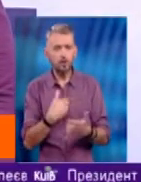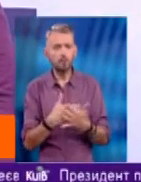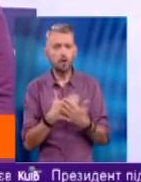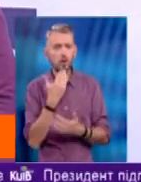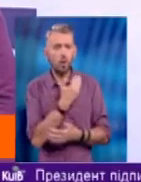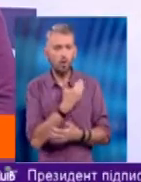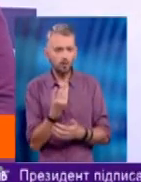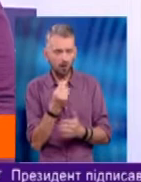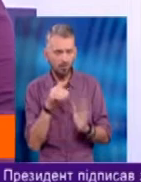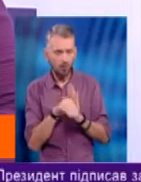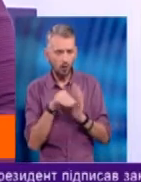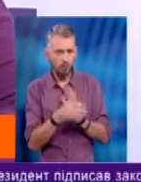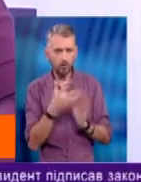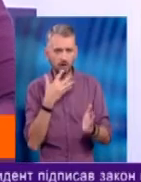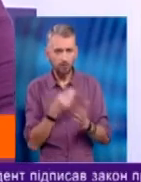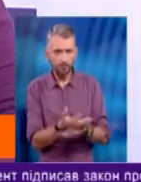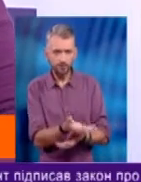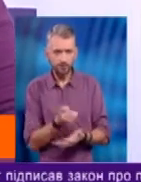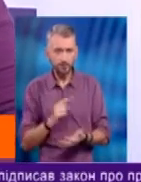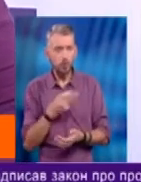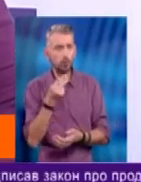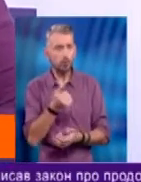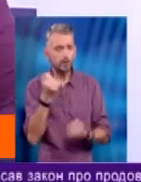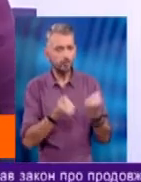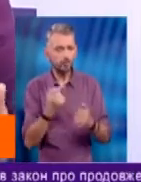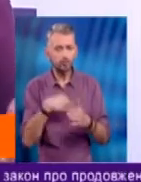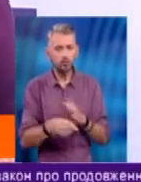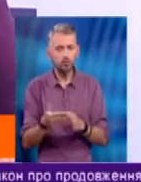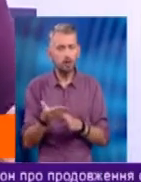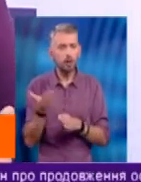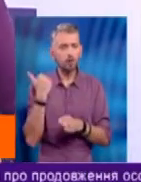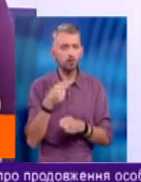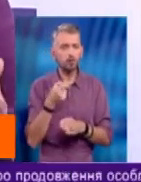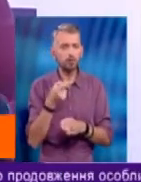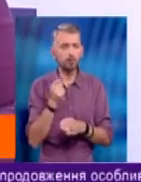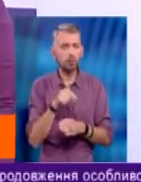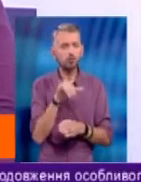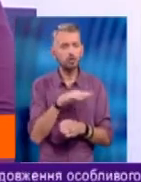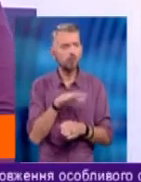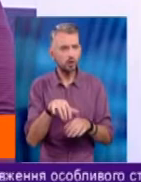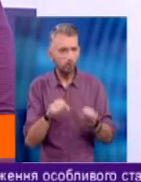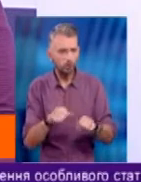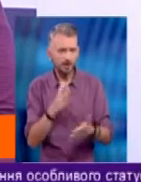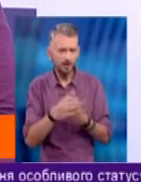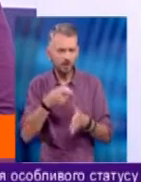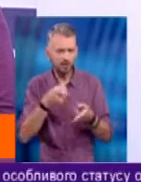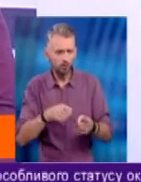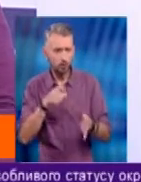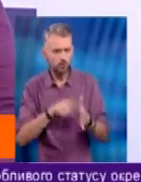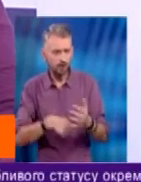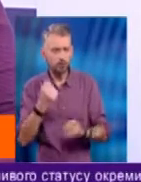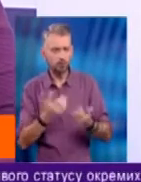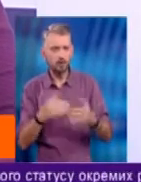останні накопичення свої витягують для того, щоб купити собі автомобіль, тому що до цього у них не було такої можливості. Є дійсно дешеві автомобілі, які може